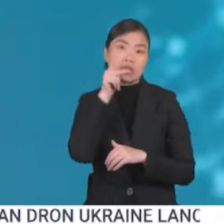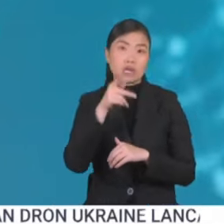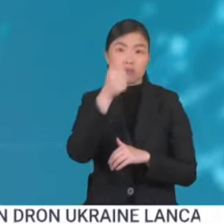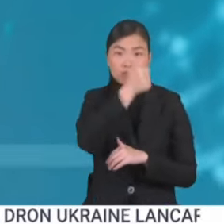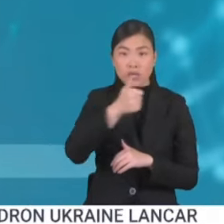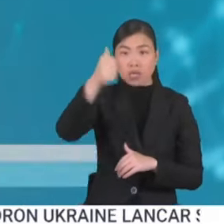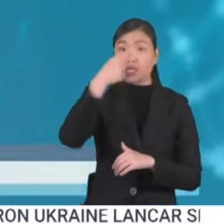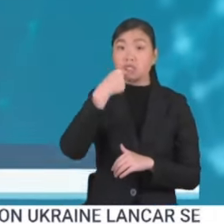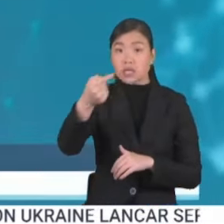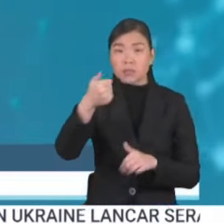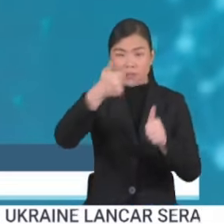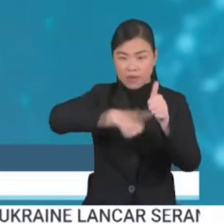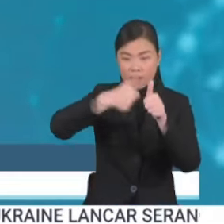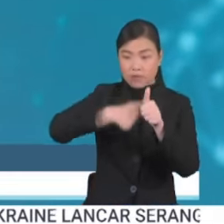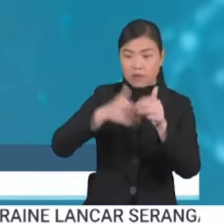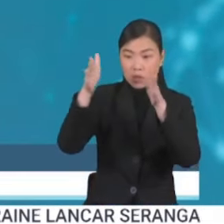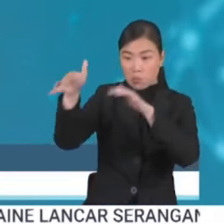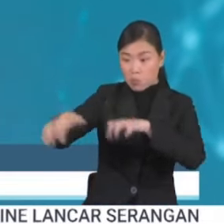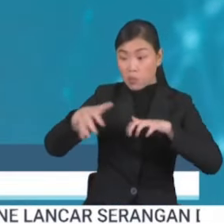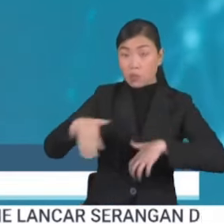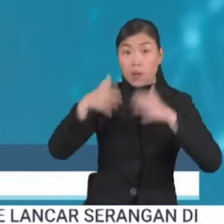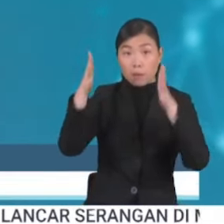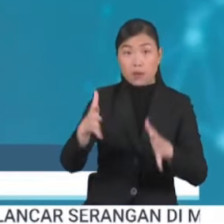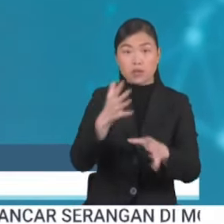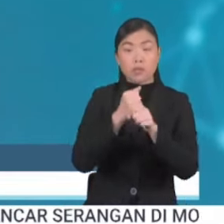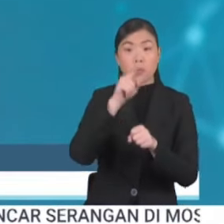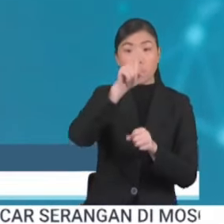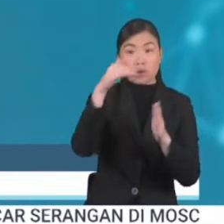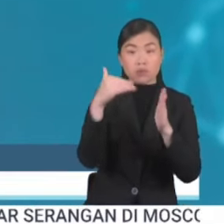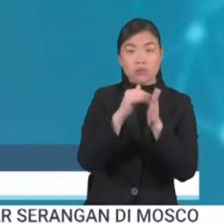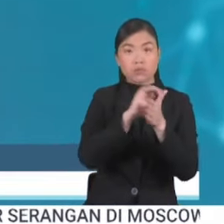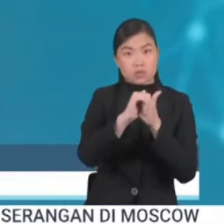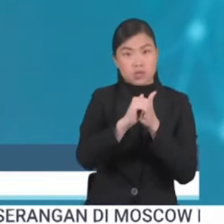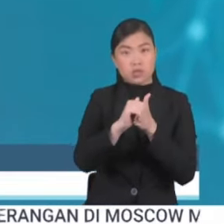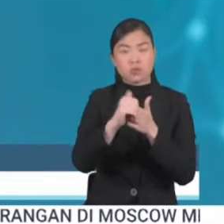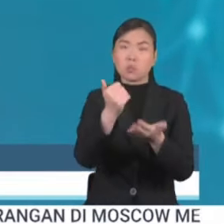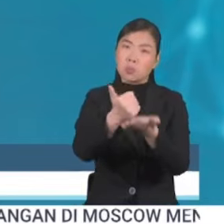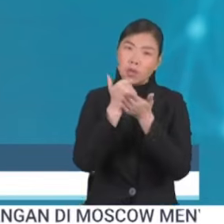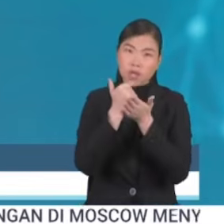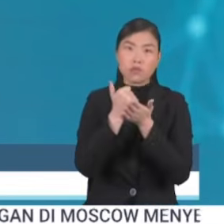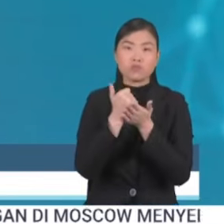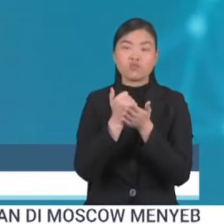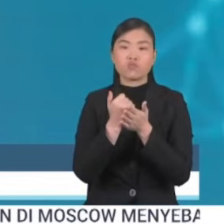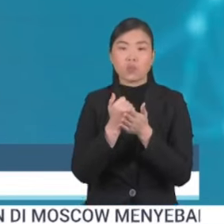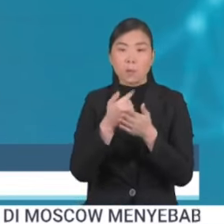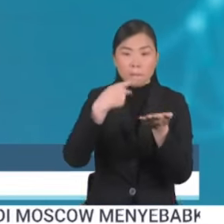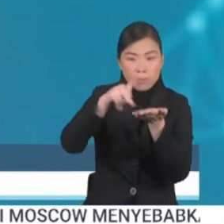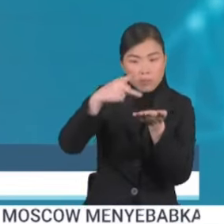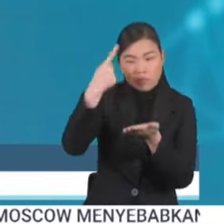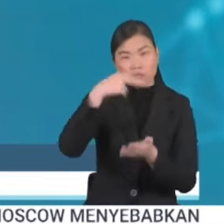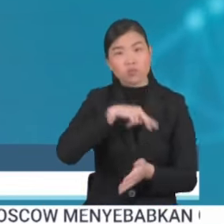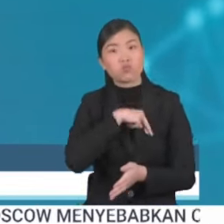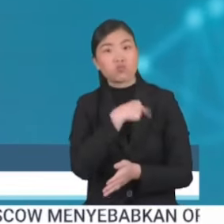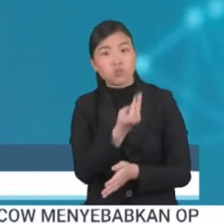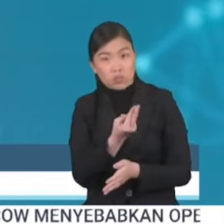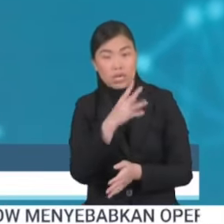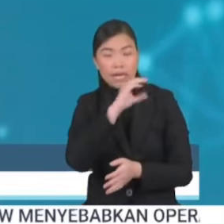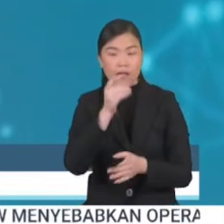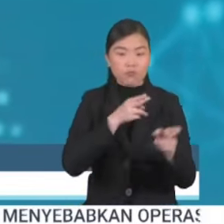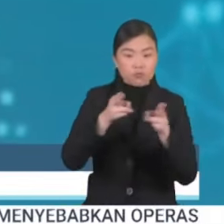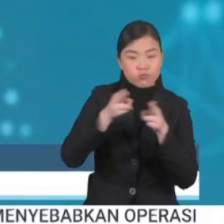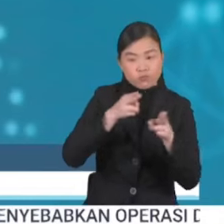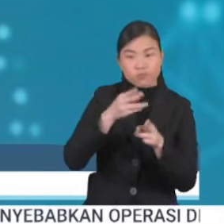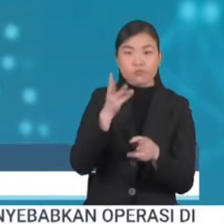berkata, setiap pesawah menerima RM1,000 bagi membantu mereka menampung kerugian dan mengusahakan tanaman padi